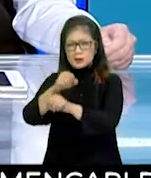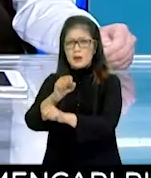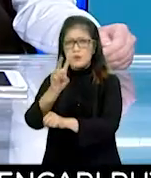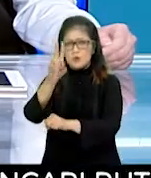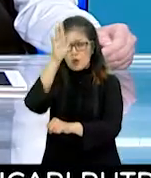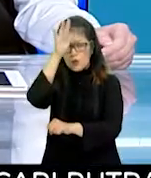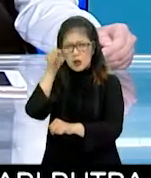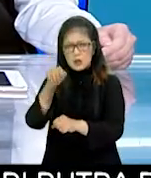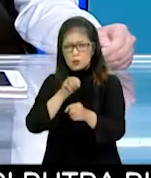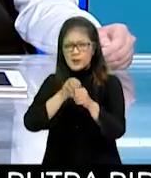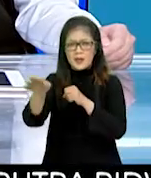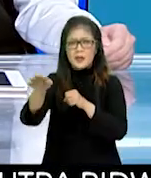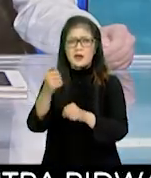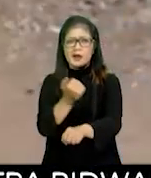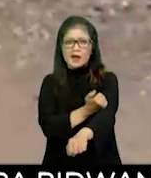di daerah ini.